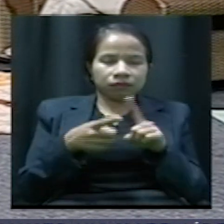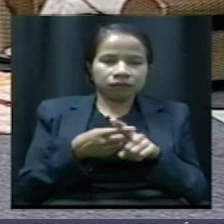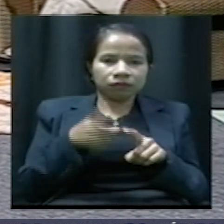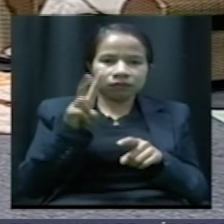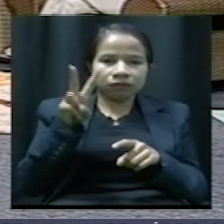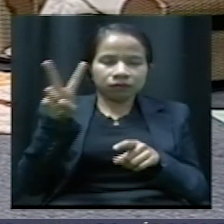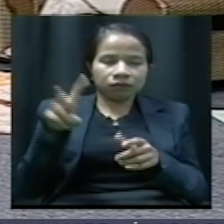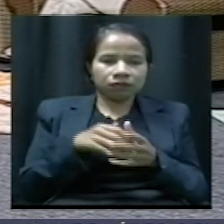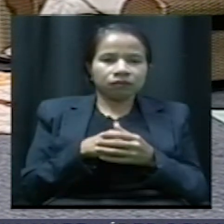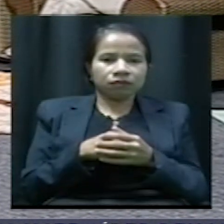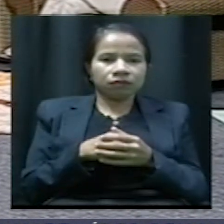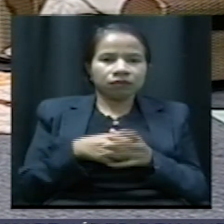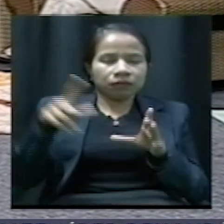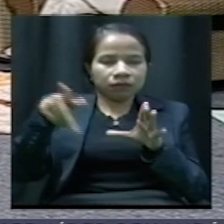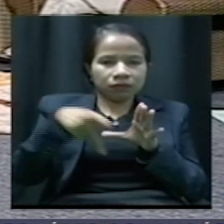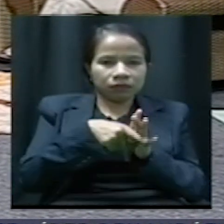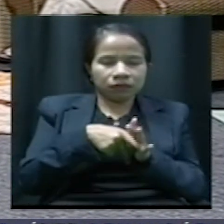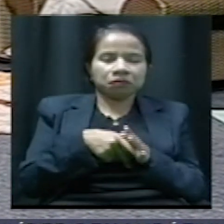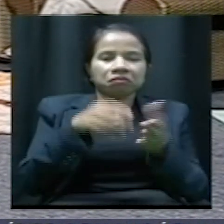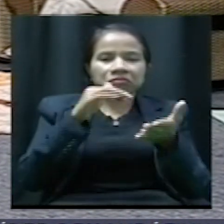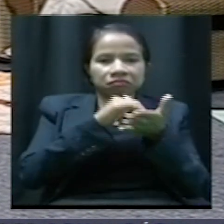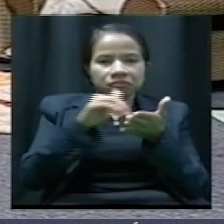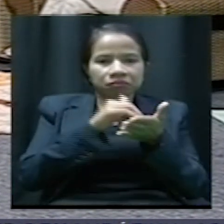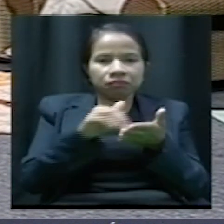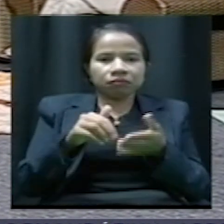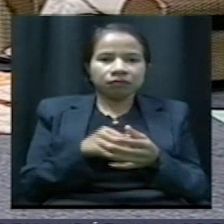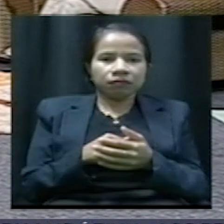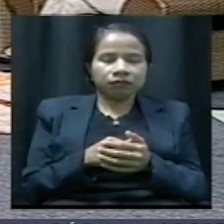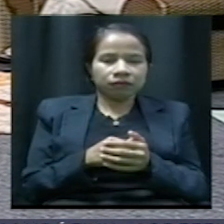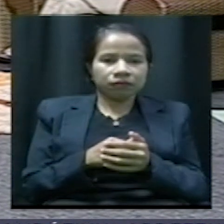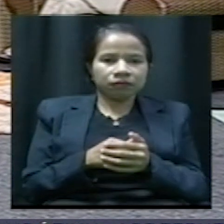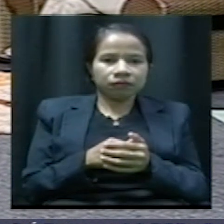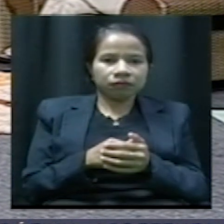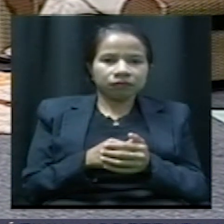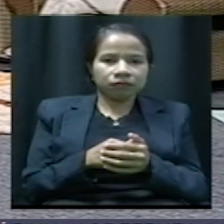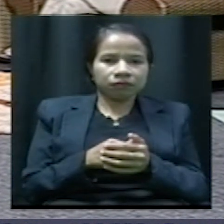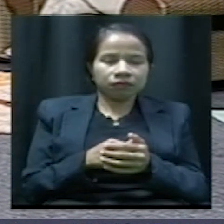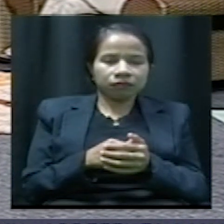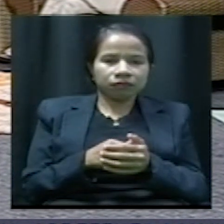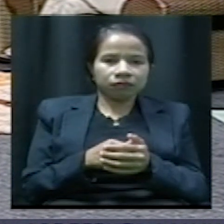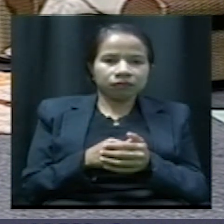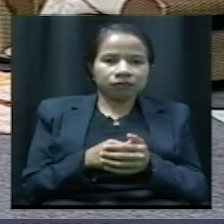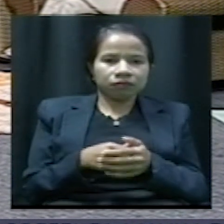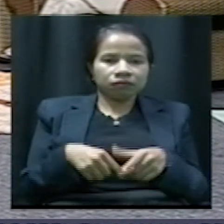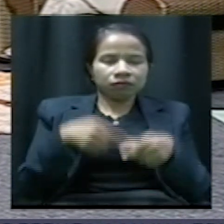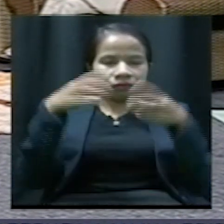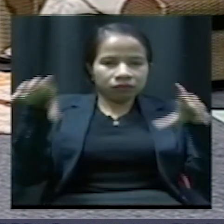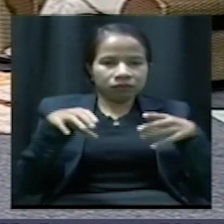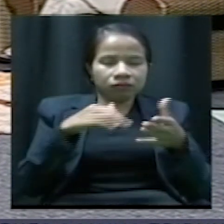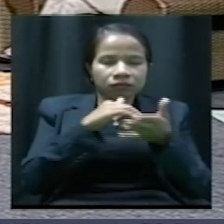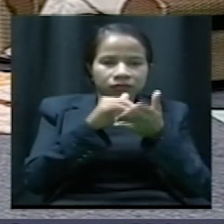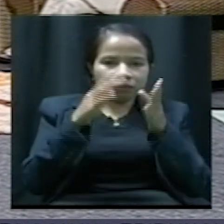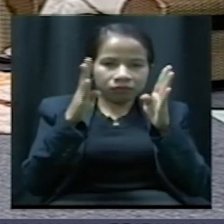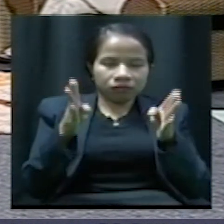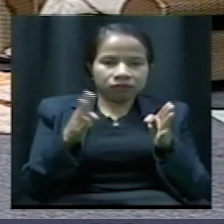kolega ida rua makne be partisipan hitnya formasau sira holana kontratu ide formador ide